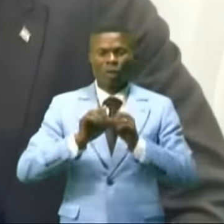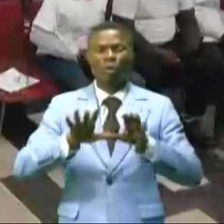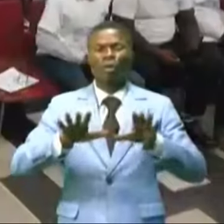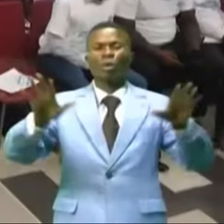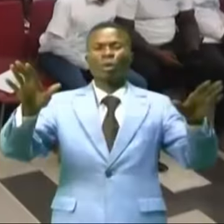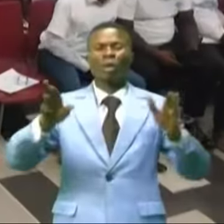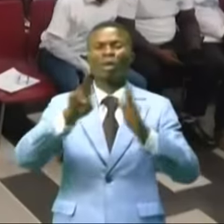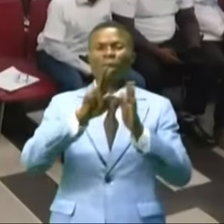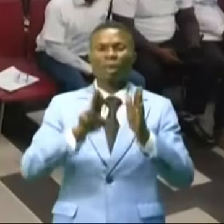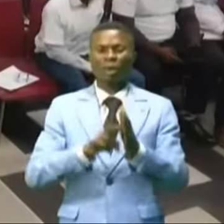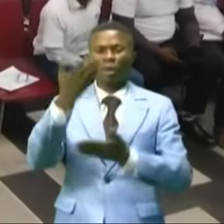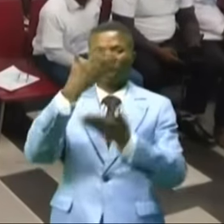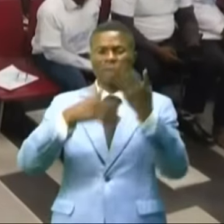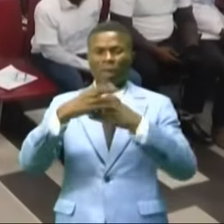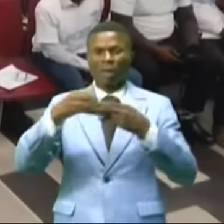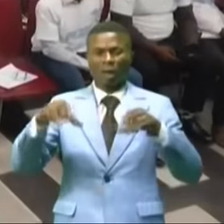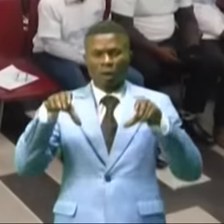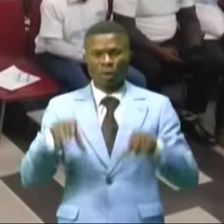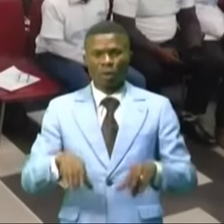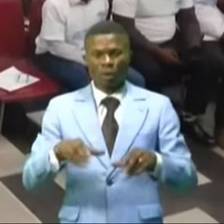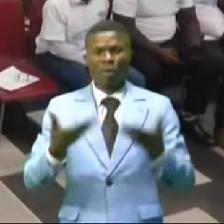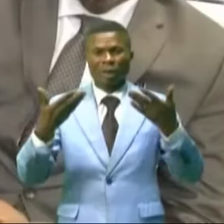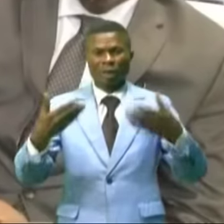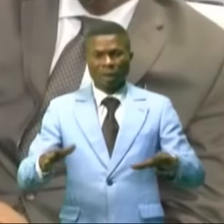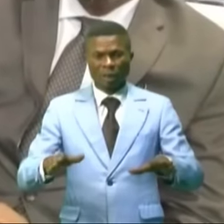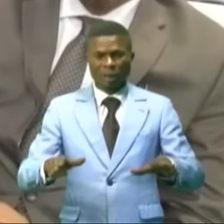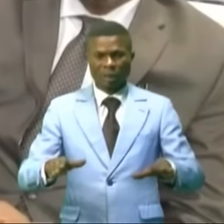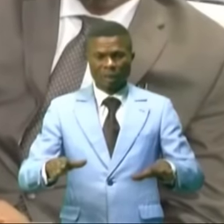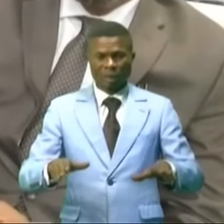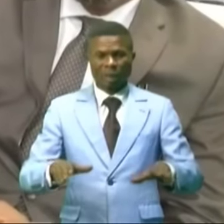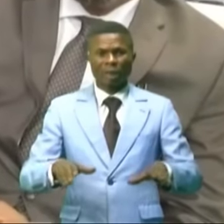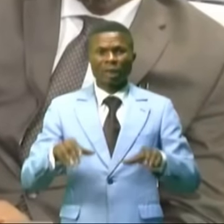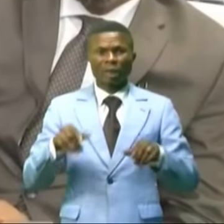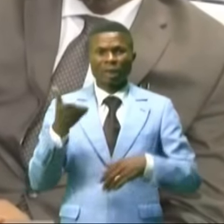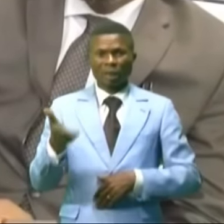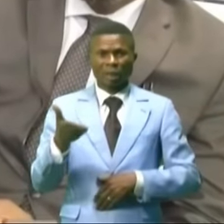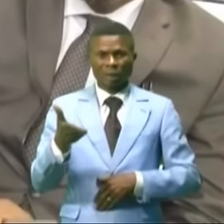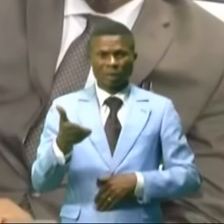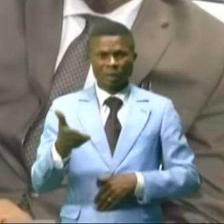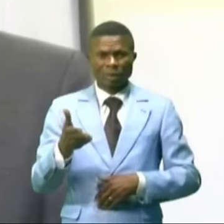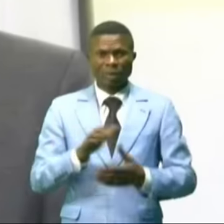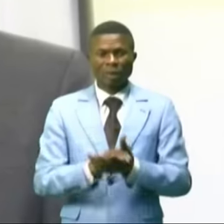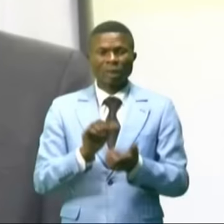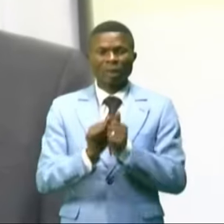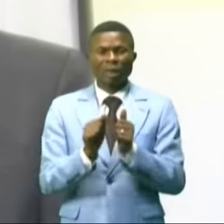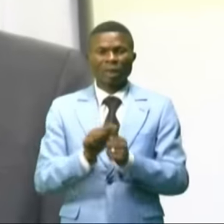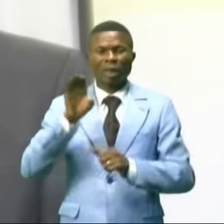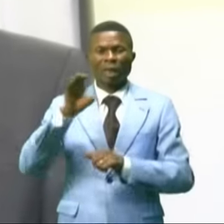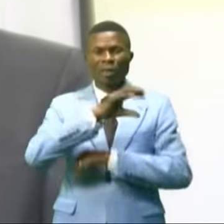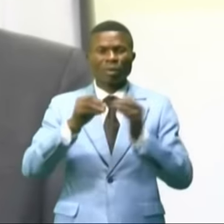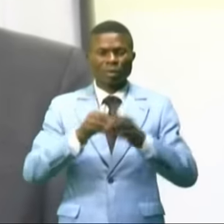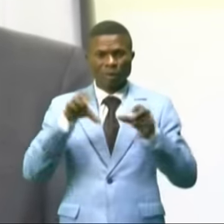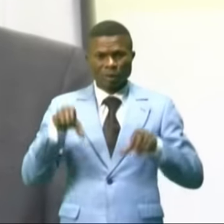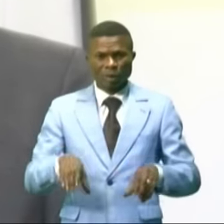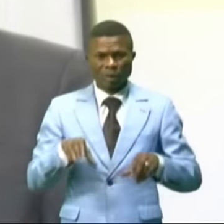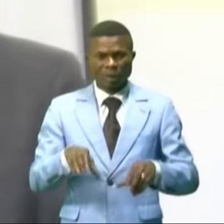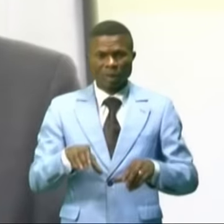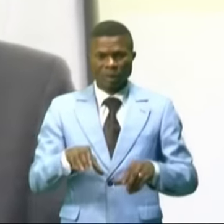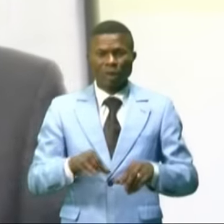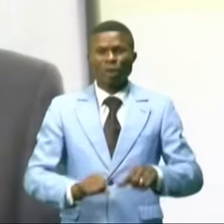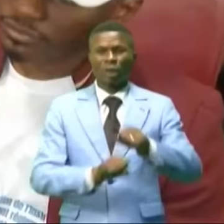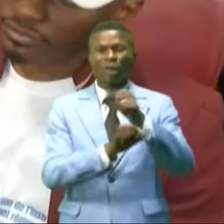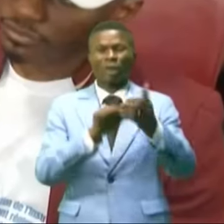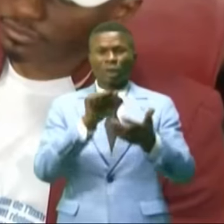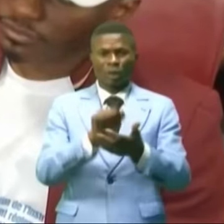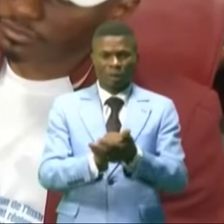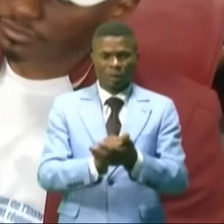du règlement d'échange en RDC s'est clôturée au district de la Tchango. Cette campagne, organisée par la Banque centrale du Congo, accompagne les décisions